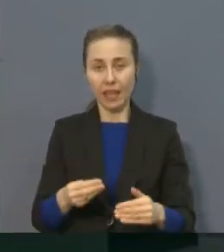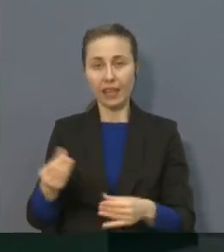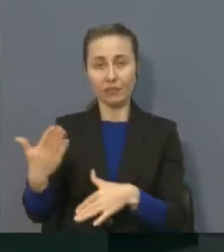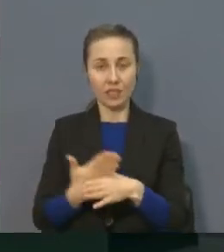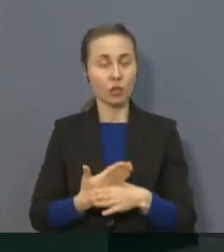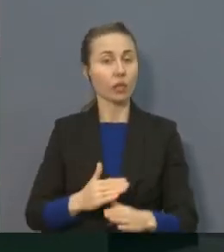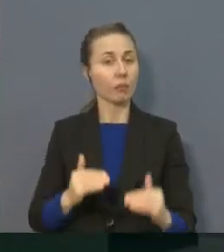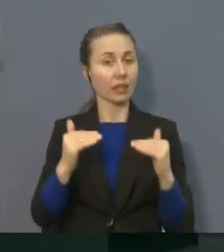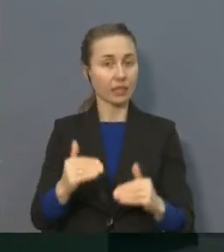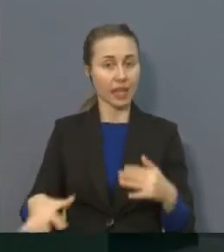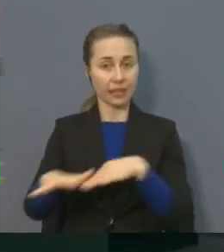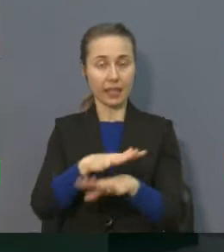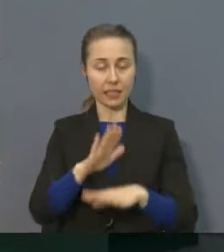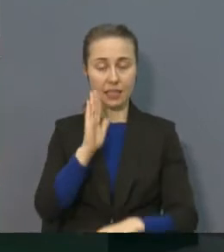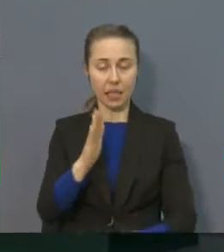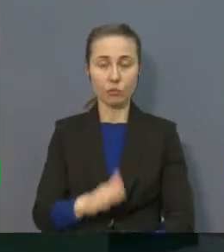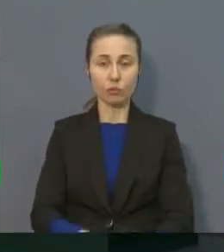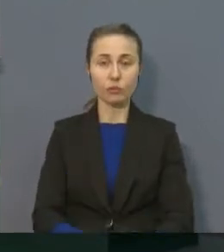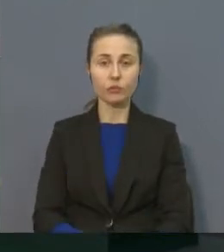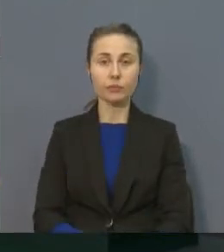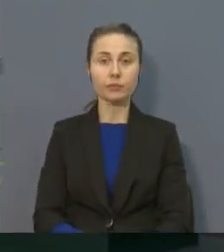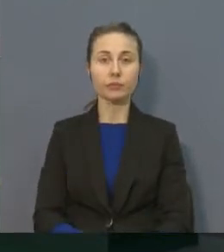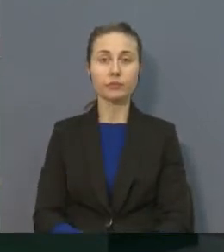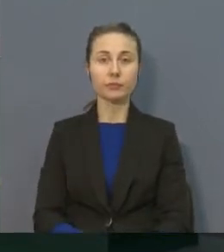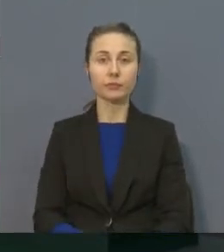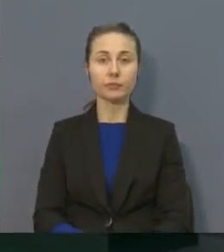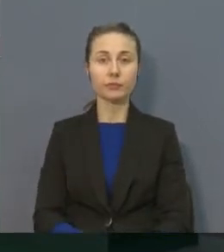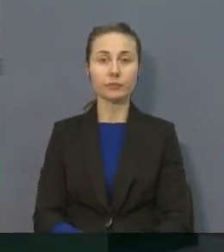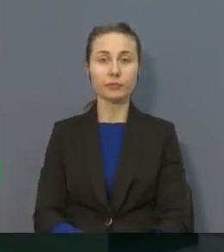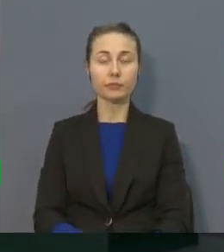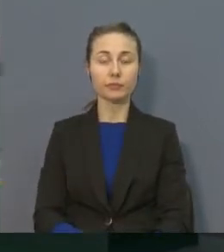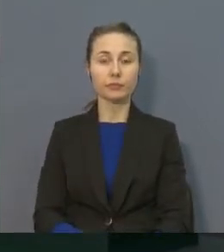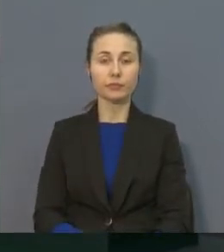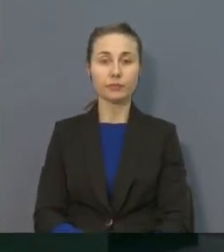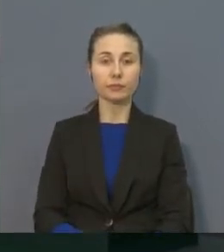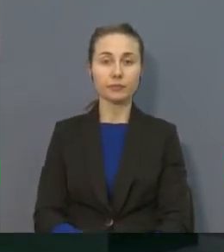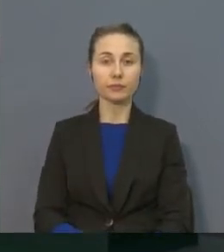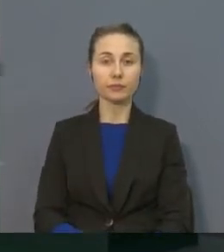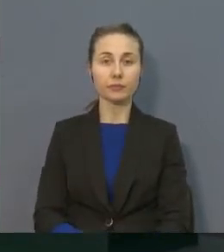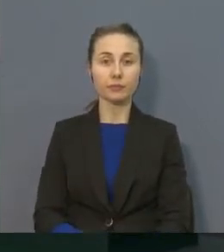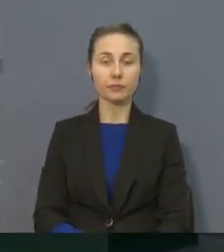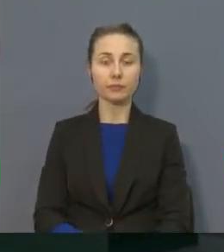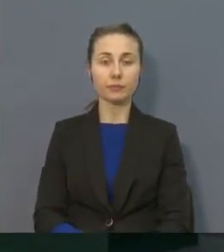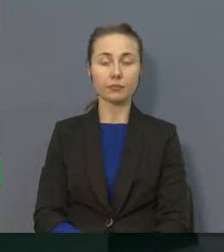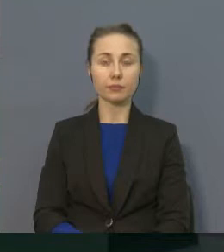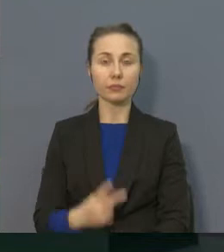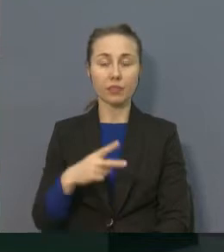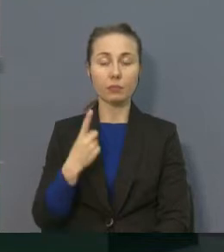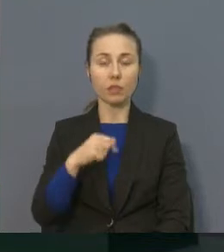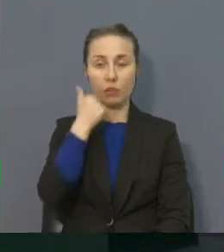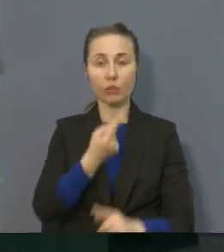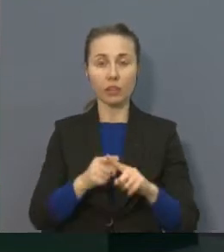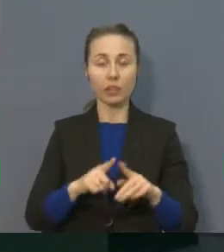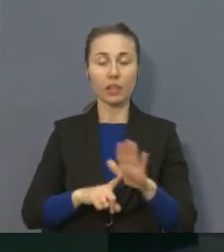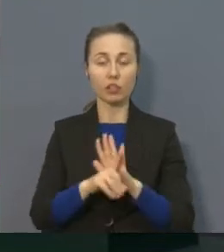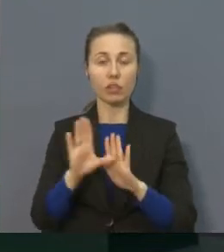бөлігін жеке басқарушы компаниялардың басқаруына беру, ал банктерге брокерлік қызметтердің толық спектрі бойынша қызмет көрсету мүмкіндігі